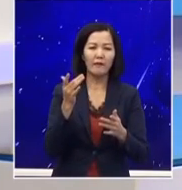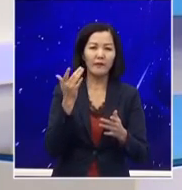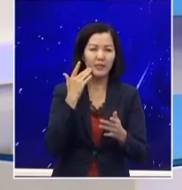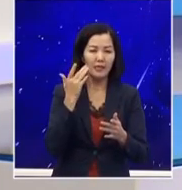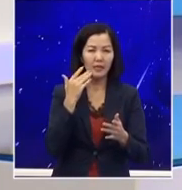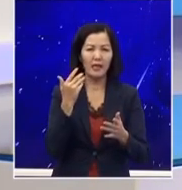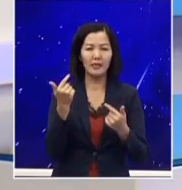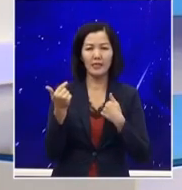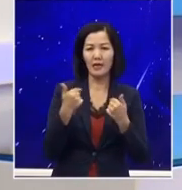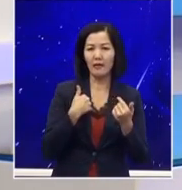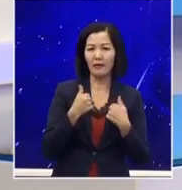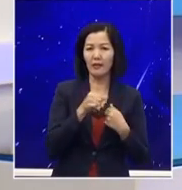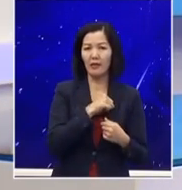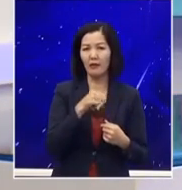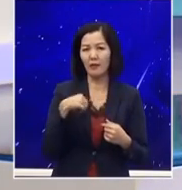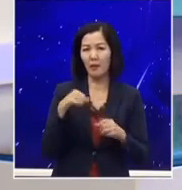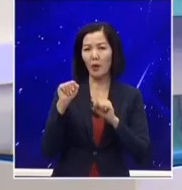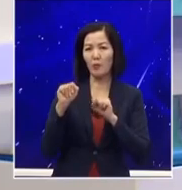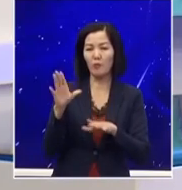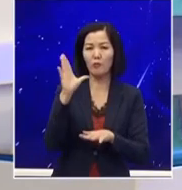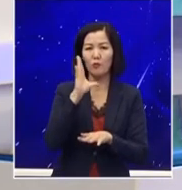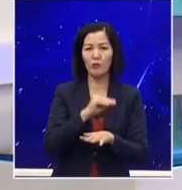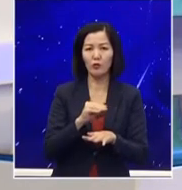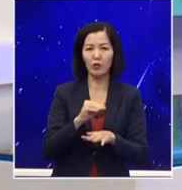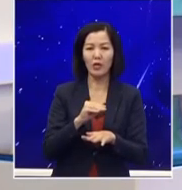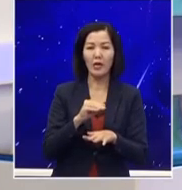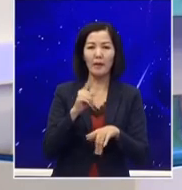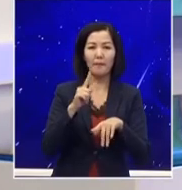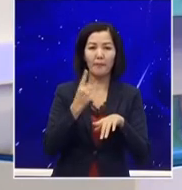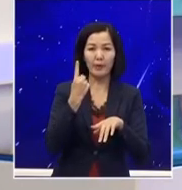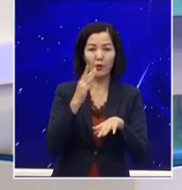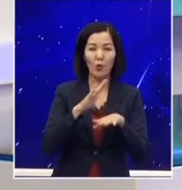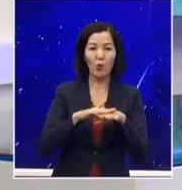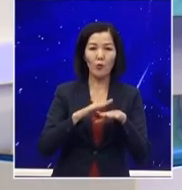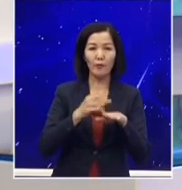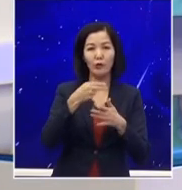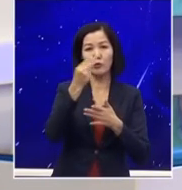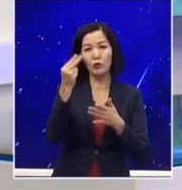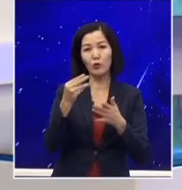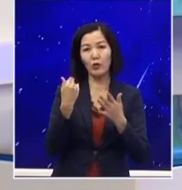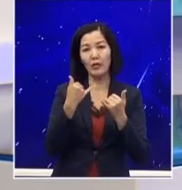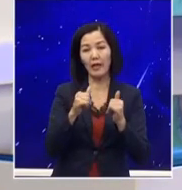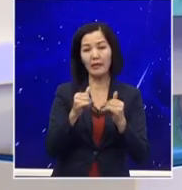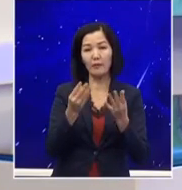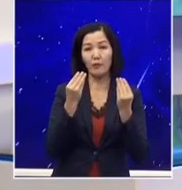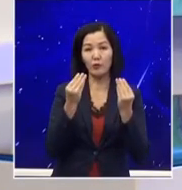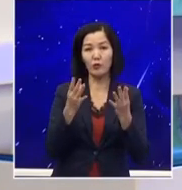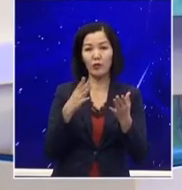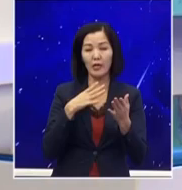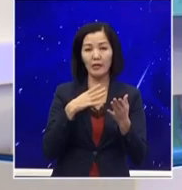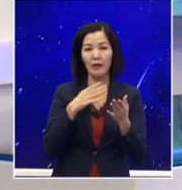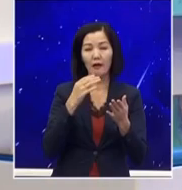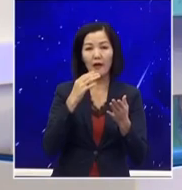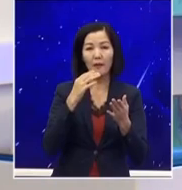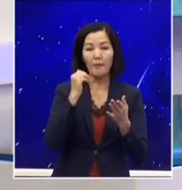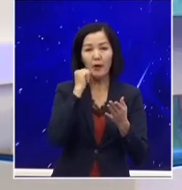мойын сұған емес. Жалғыз қолмен ақ таңға жайып картиналар салады, сөйтіп айналасындағы сағы сынық қам көңіл қариялардың